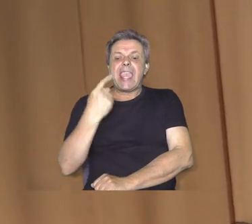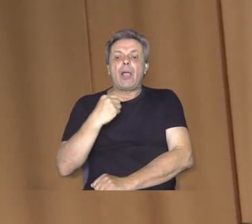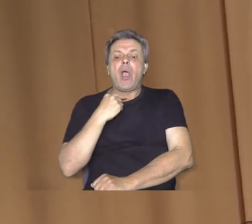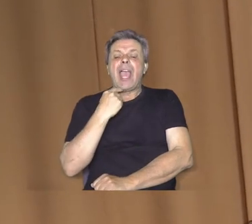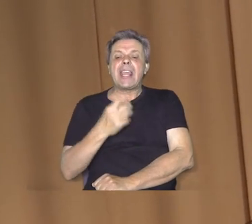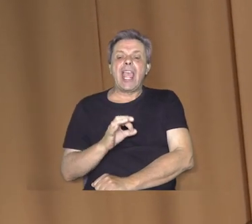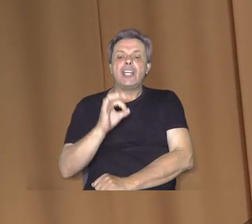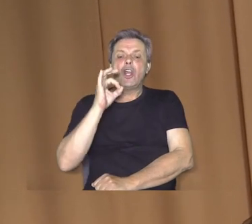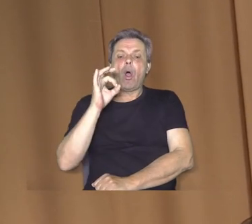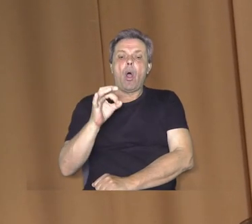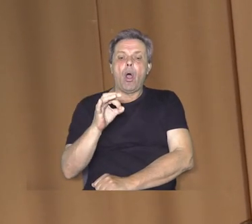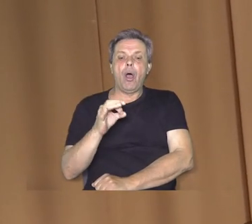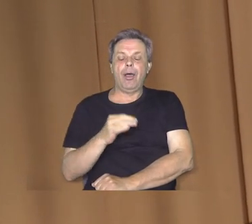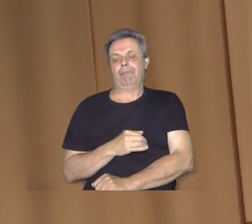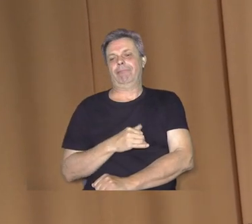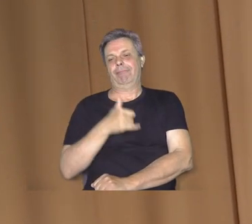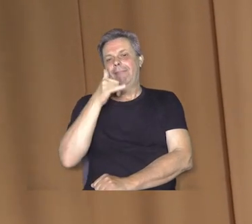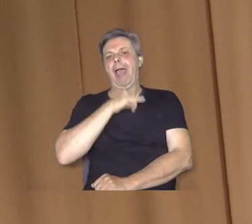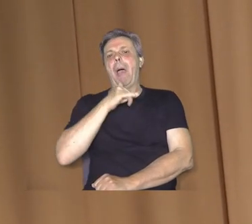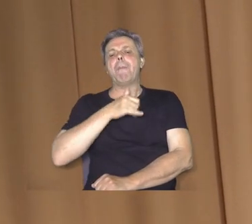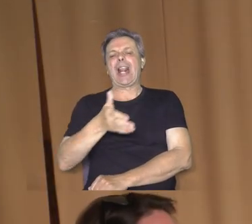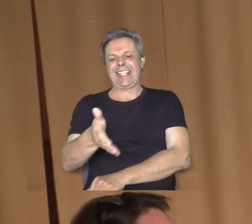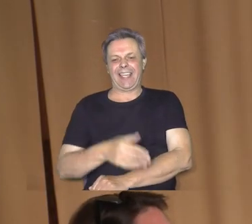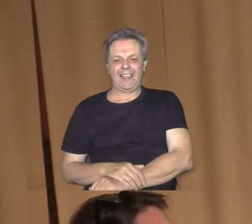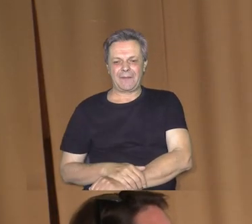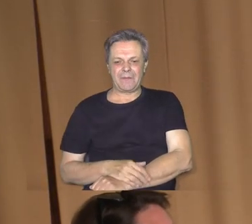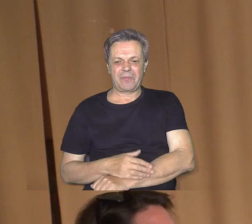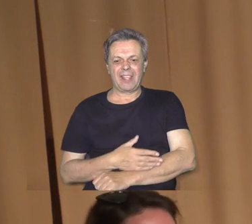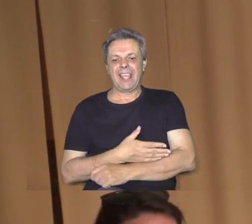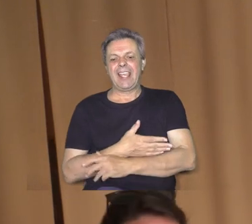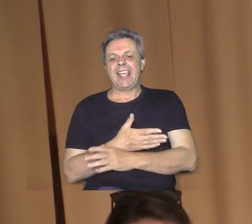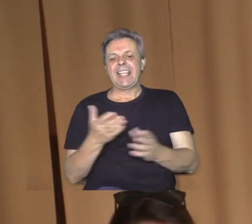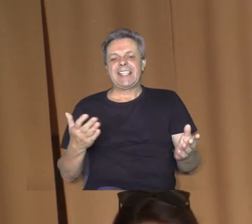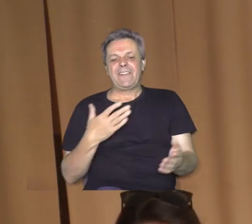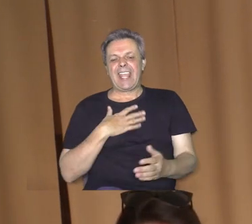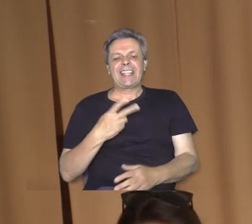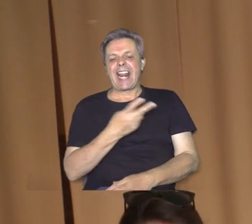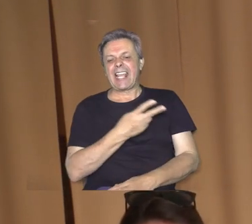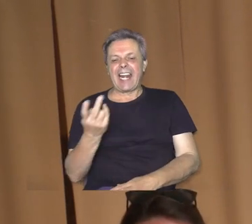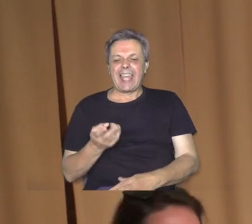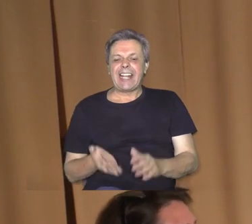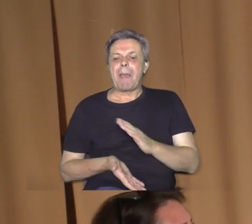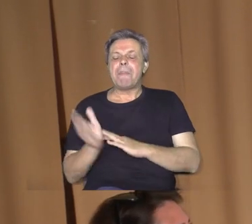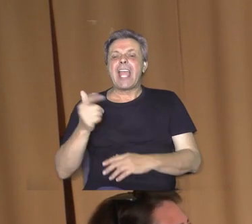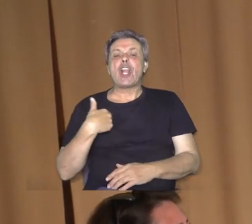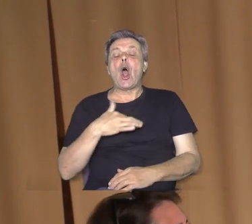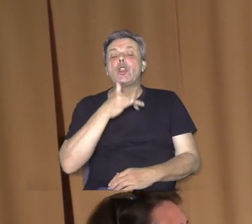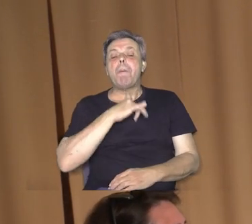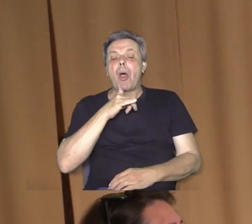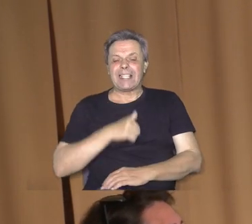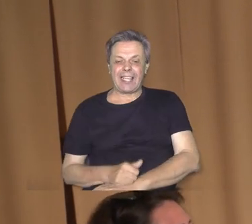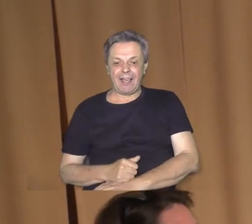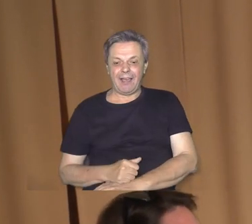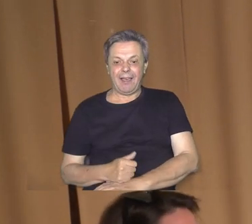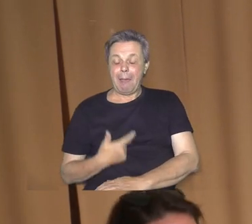iako je riječ o porezniku. Obično svi, drage gledateljice i gledatelji, bježe od